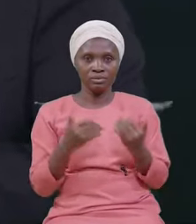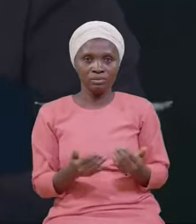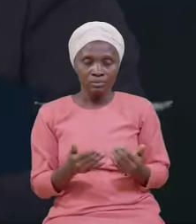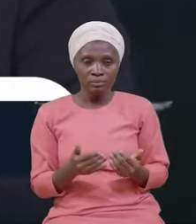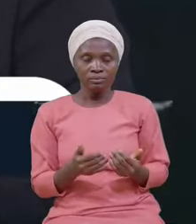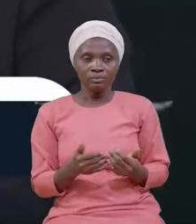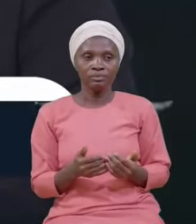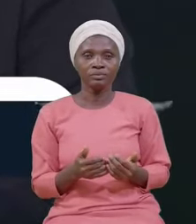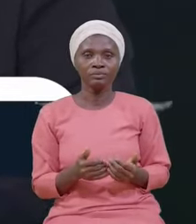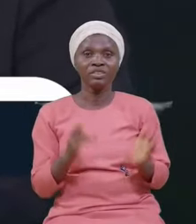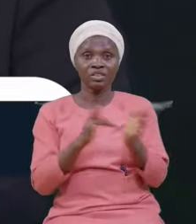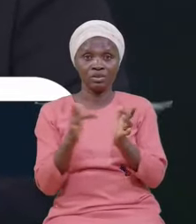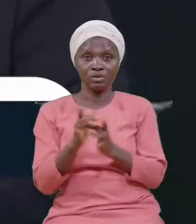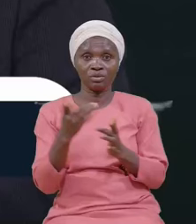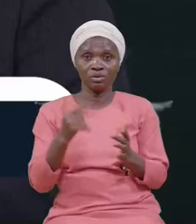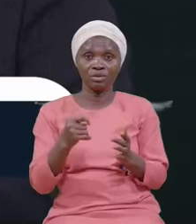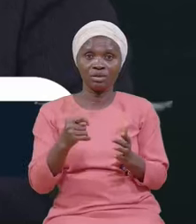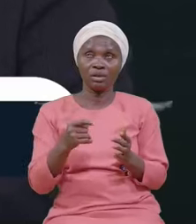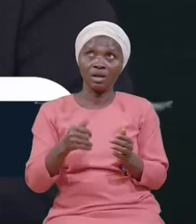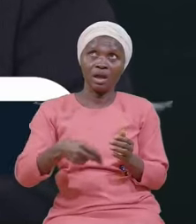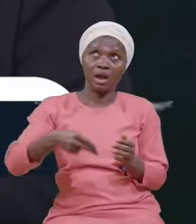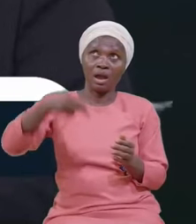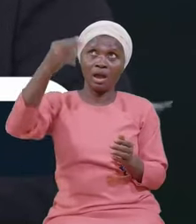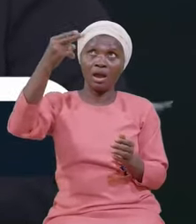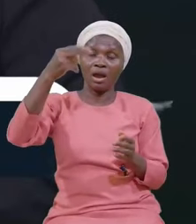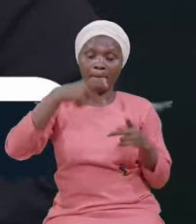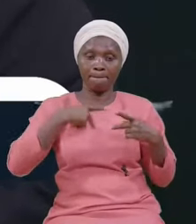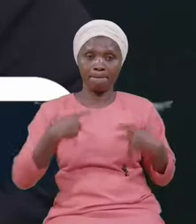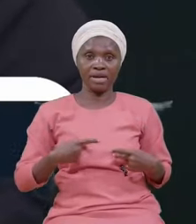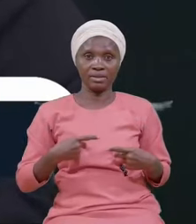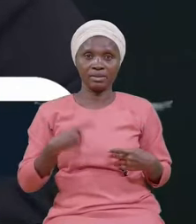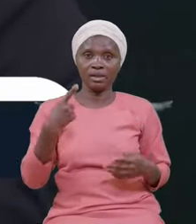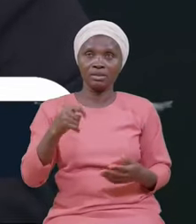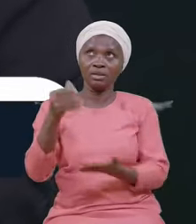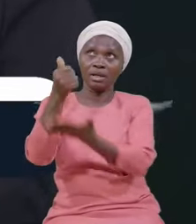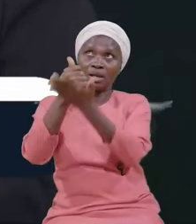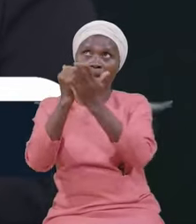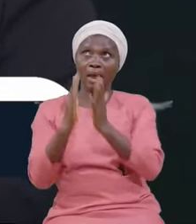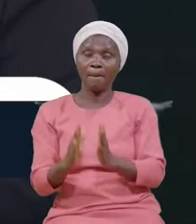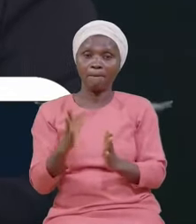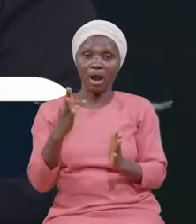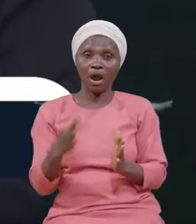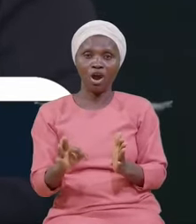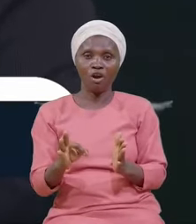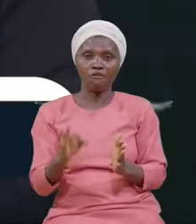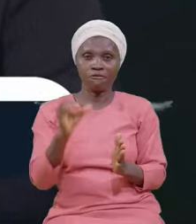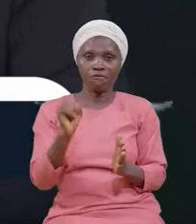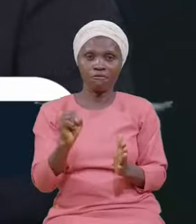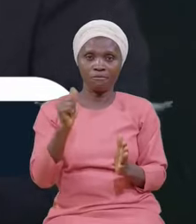Jésus, le souverain sacrificateur, aide des saints et des